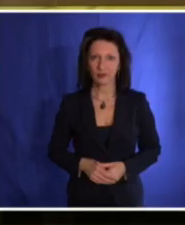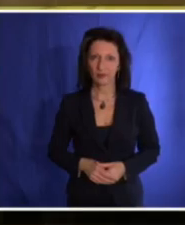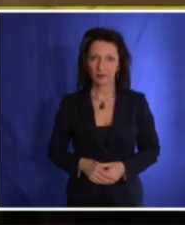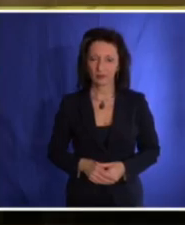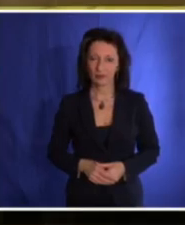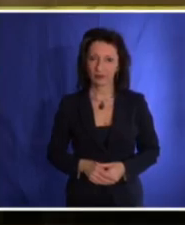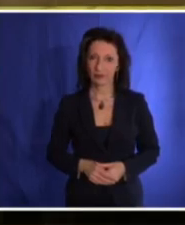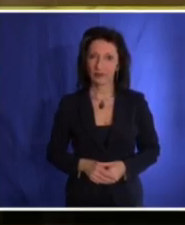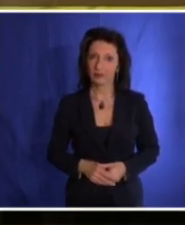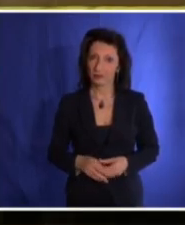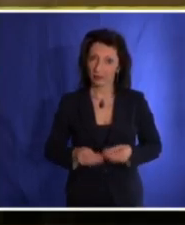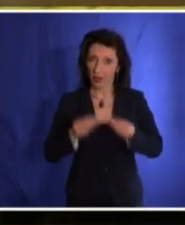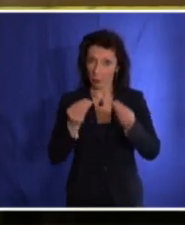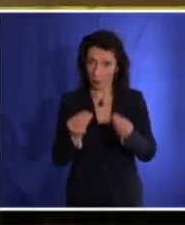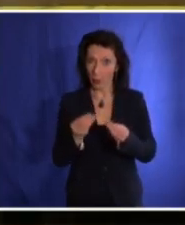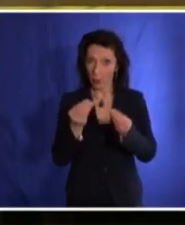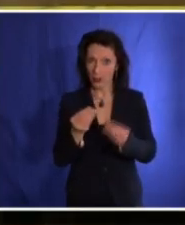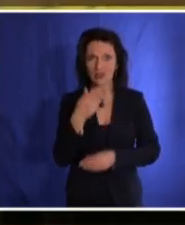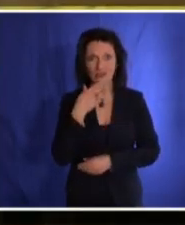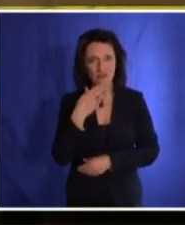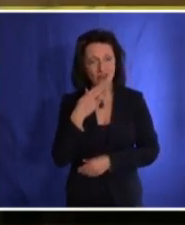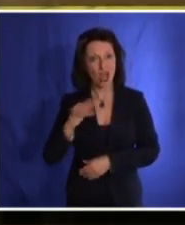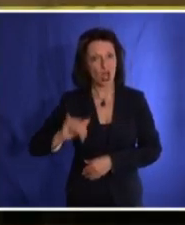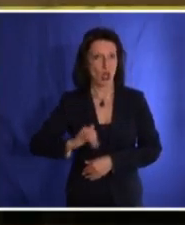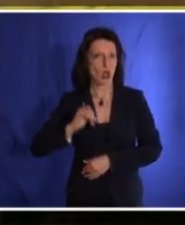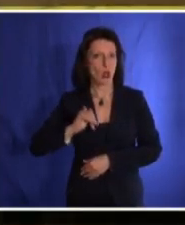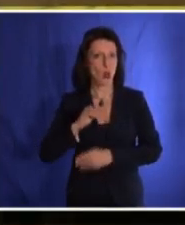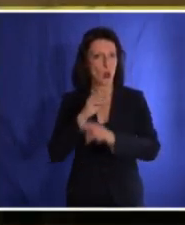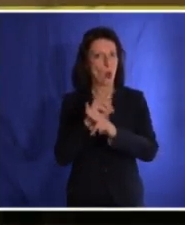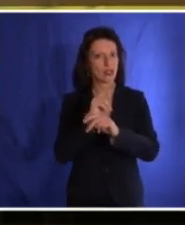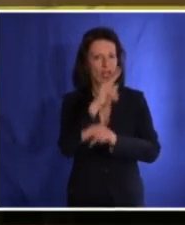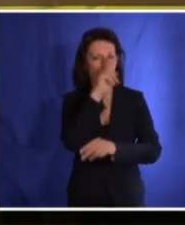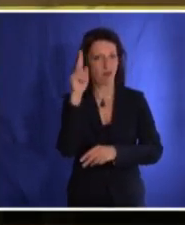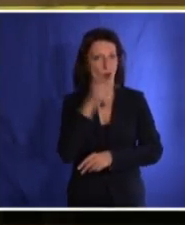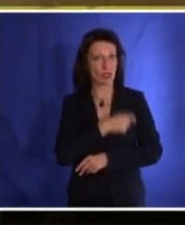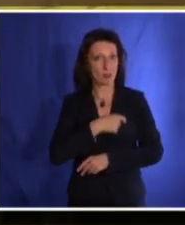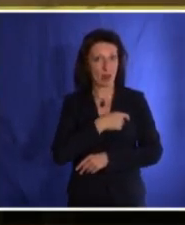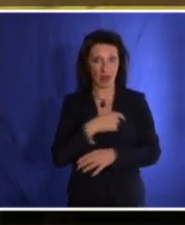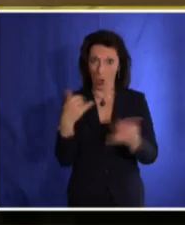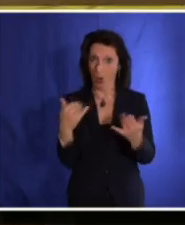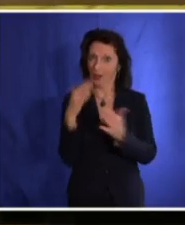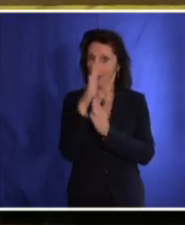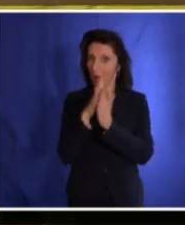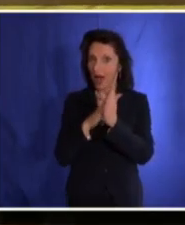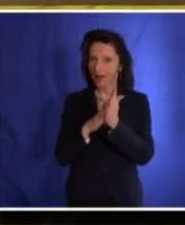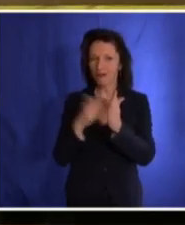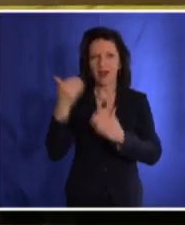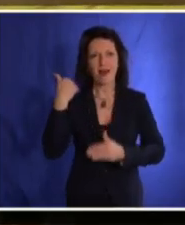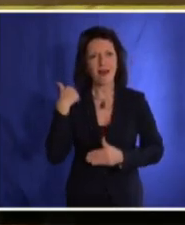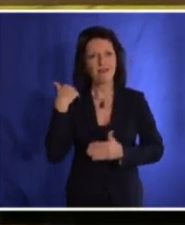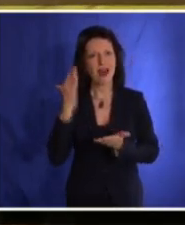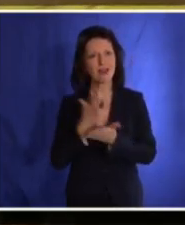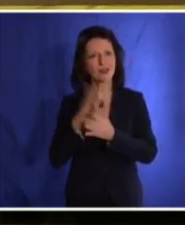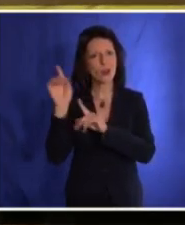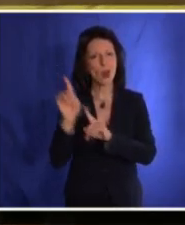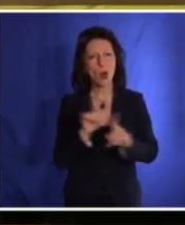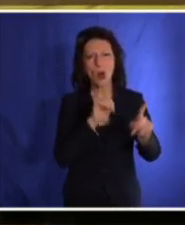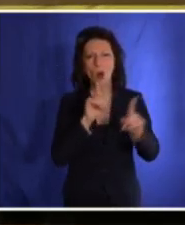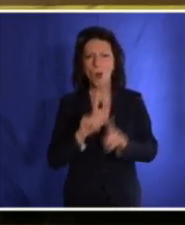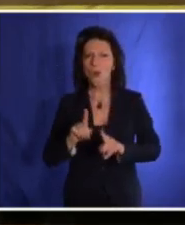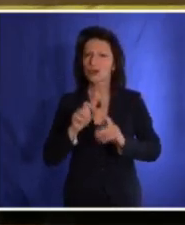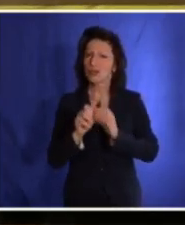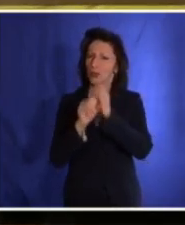Ich begrüße unsere junge österreichische Volkspartei, die heute zu Beginn bereits mit einer Blaskapelle zum ersten